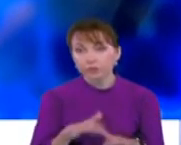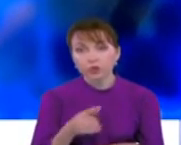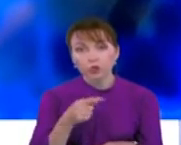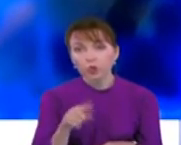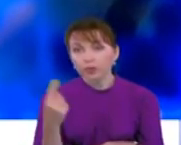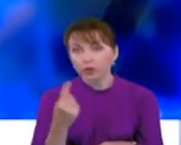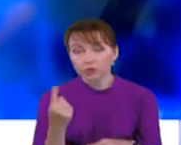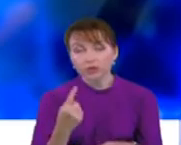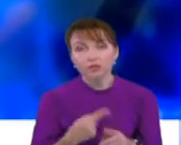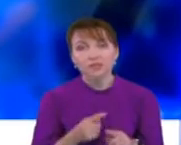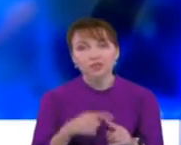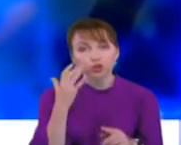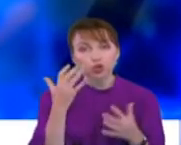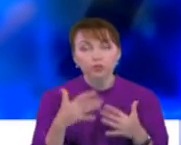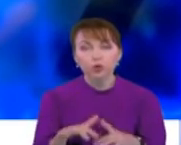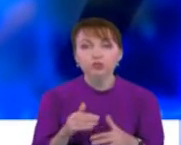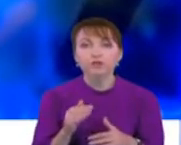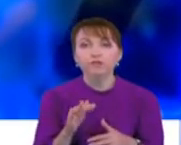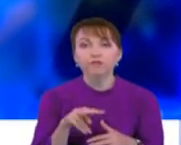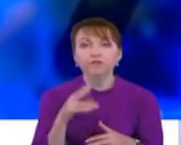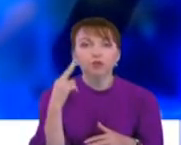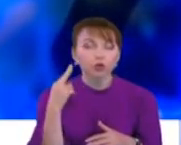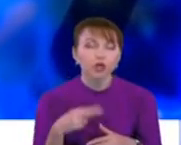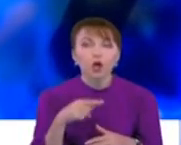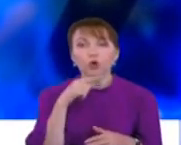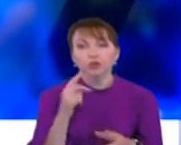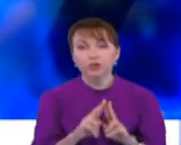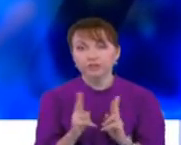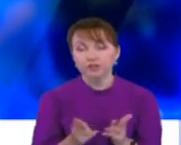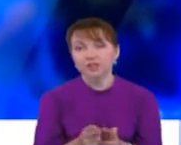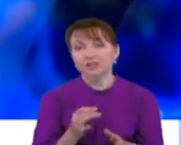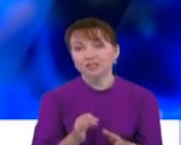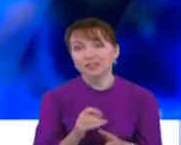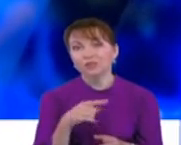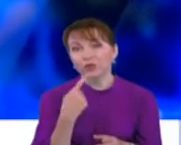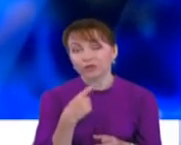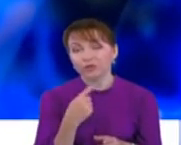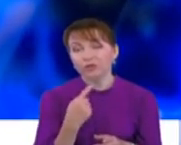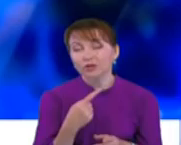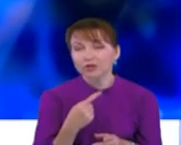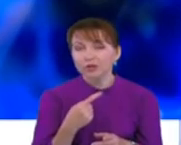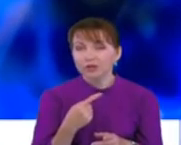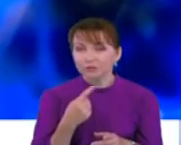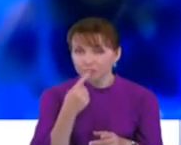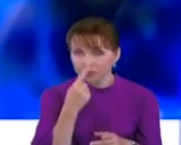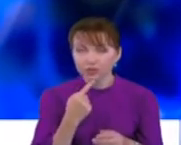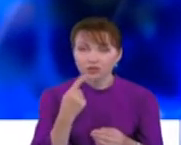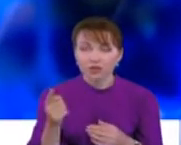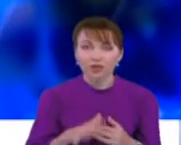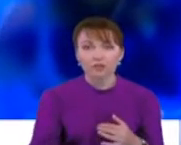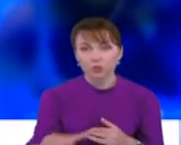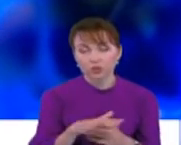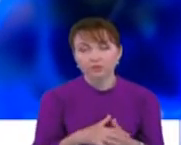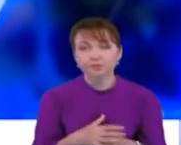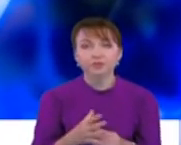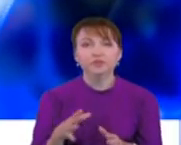один є Чорноморський флот Російської Федерації і те, про що ми говорили, сирійський спрек, ближня і дальня зона. В той